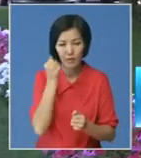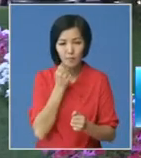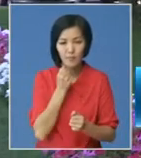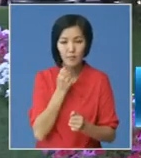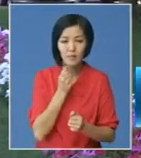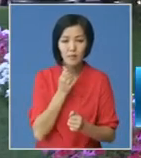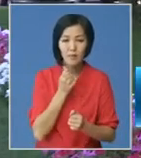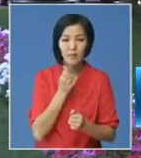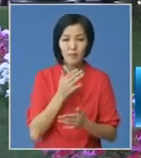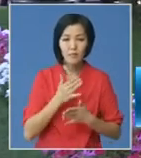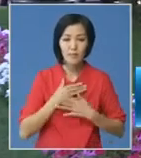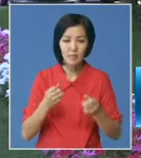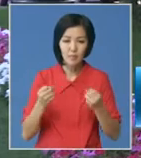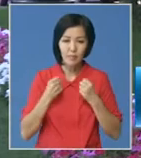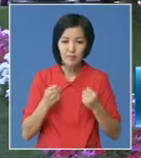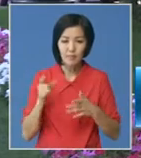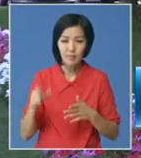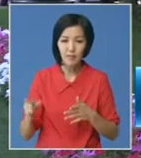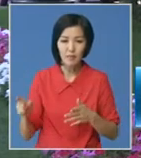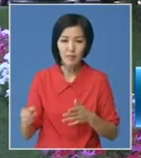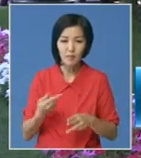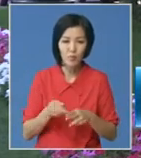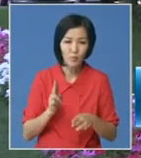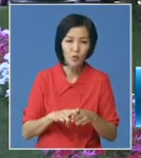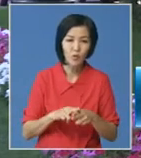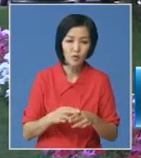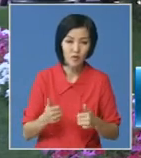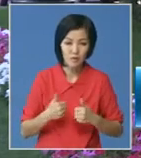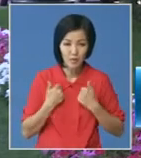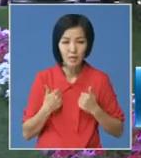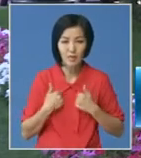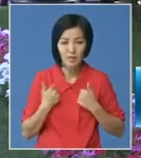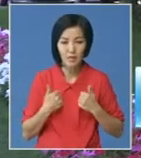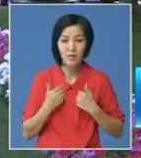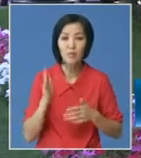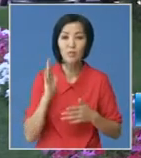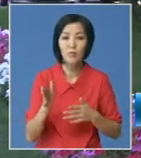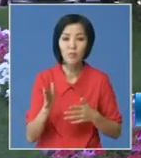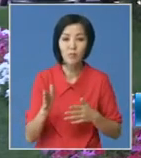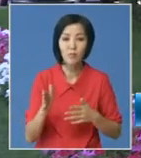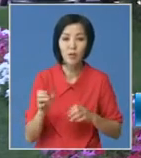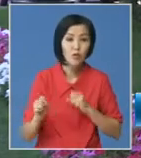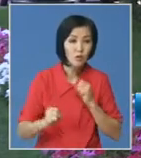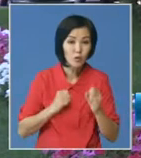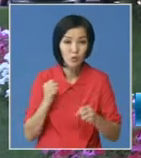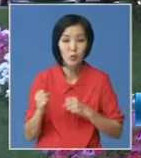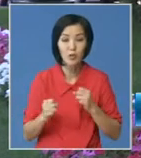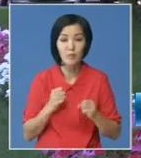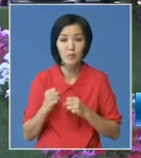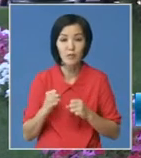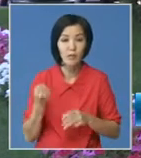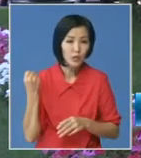шақырып атқаны бізді спортсмендерді өте қанаттандырады. Арғарай спортпен қолап,